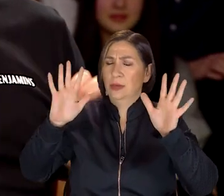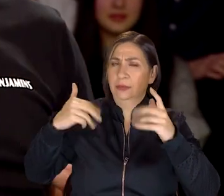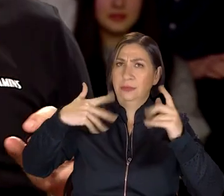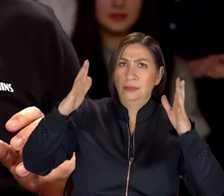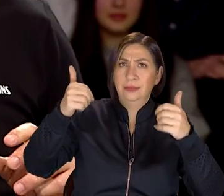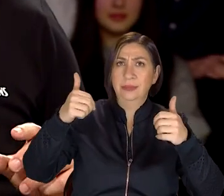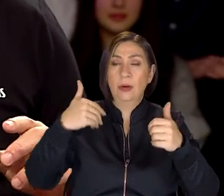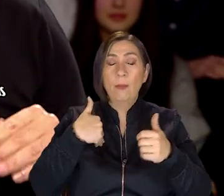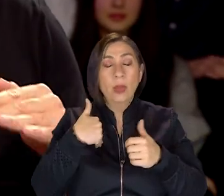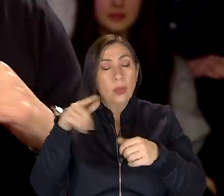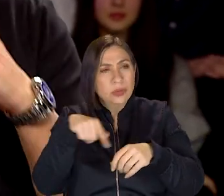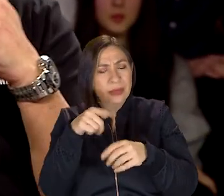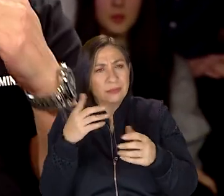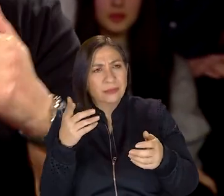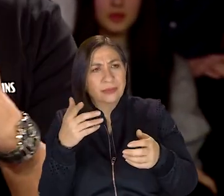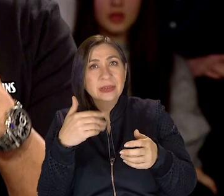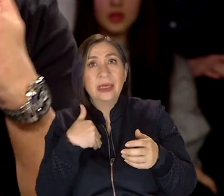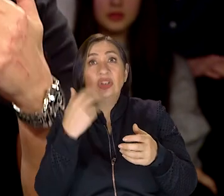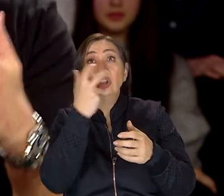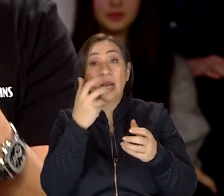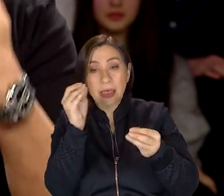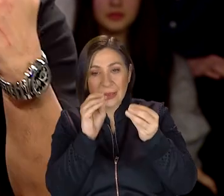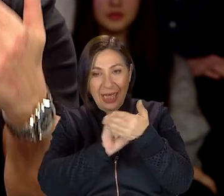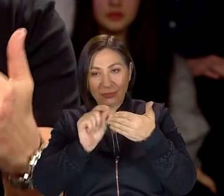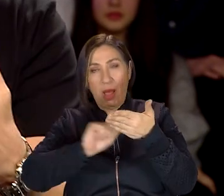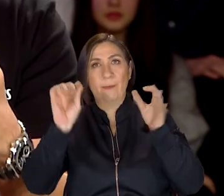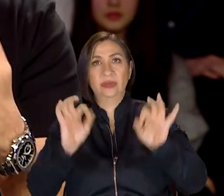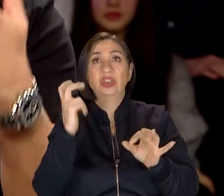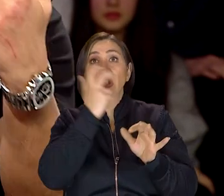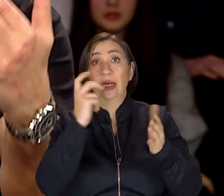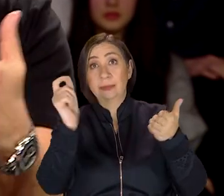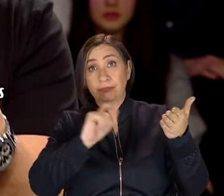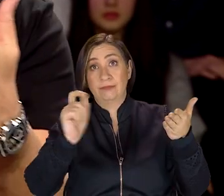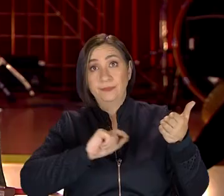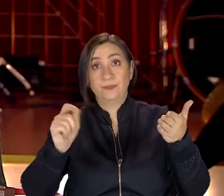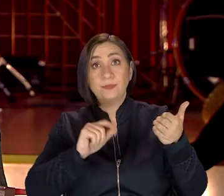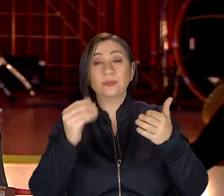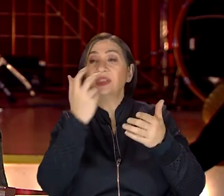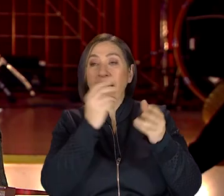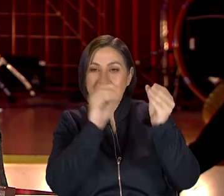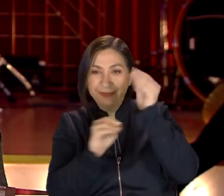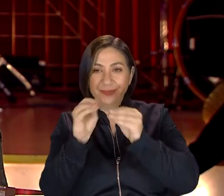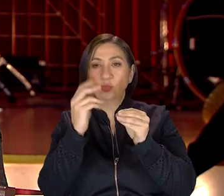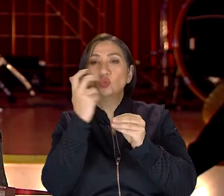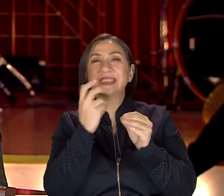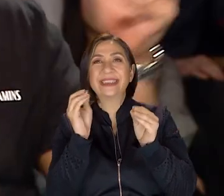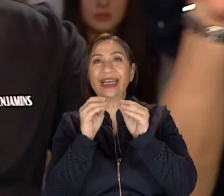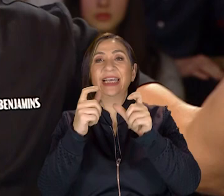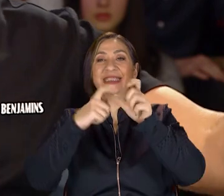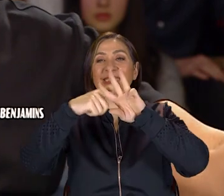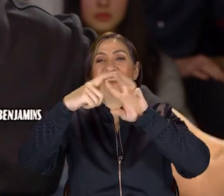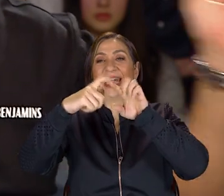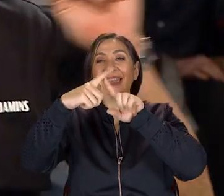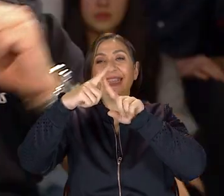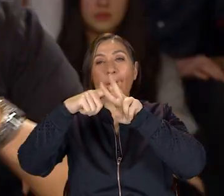şarkıya. Orada ben de besteler, sözler yazmaya başlamışım. Bestler yapmaya başlamışım. İşte Sertab'a